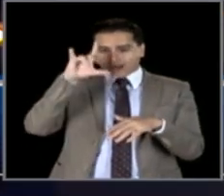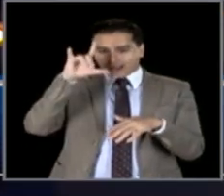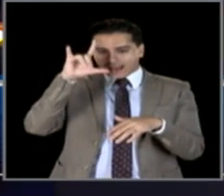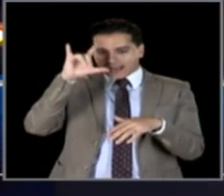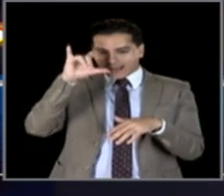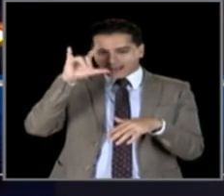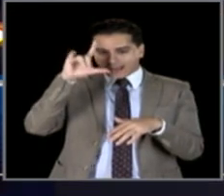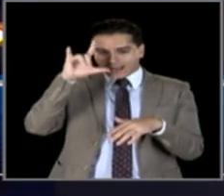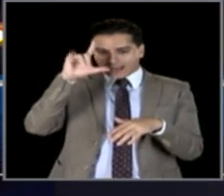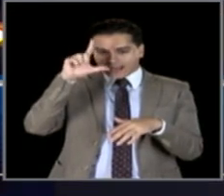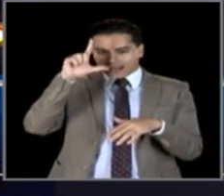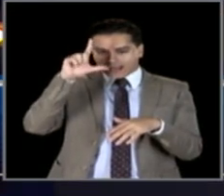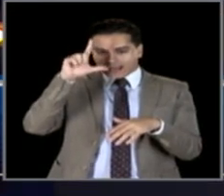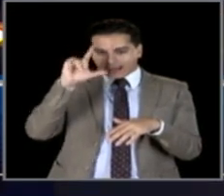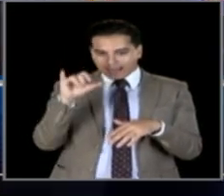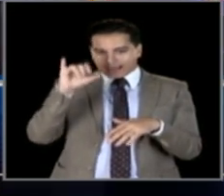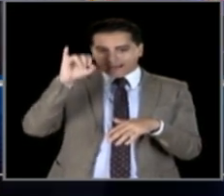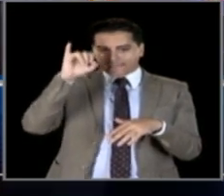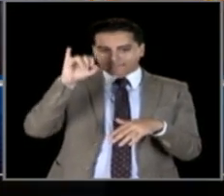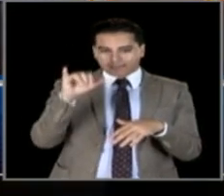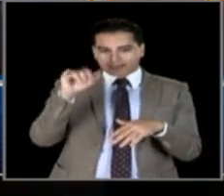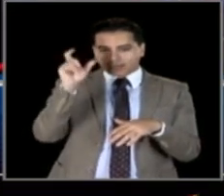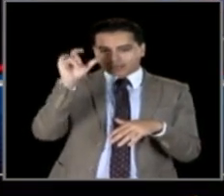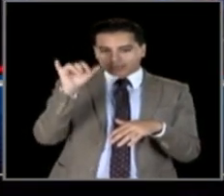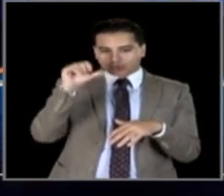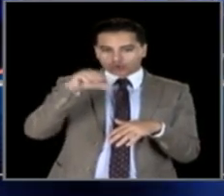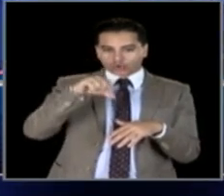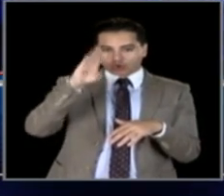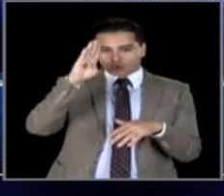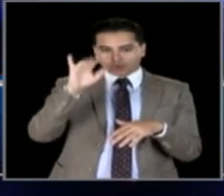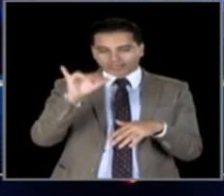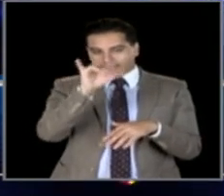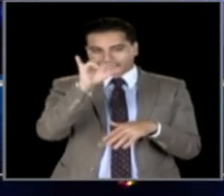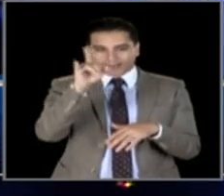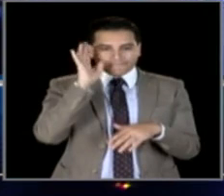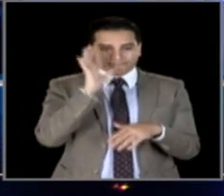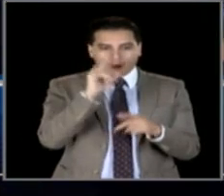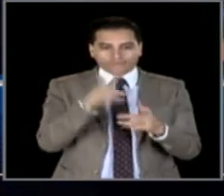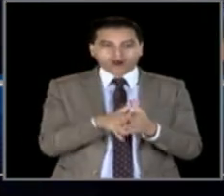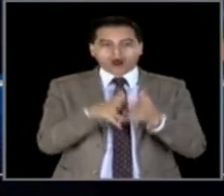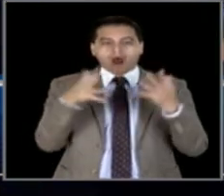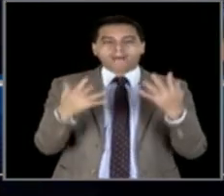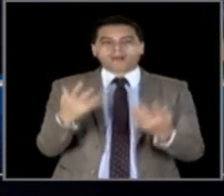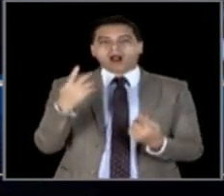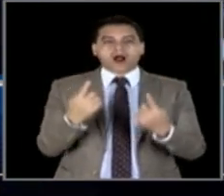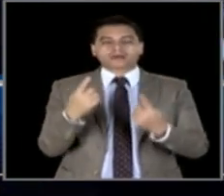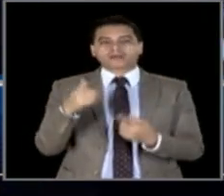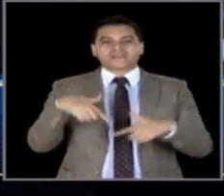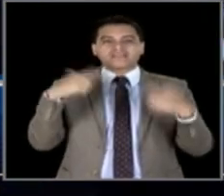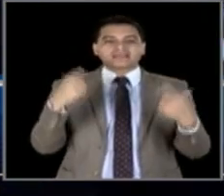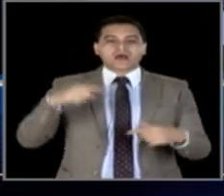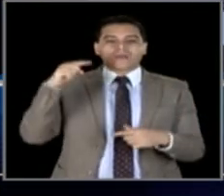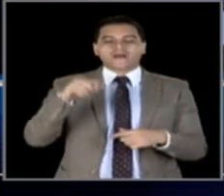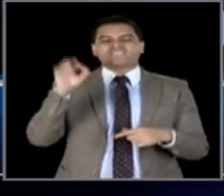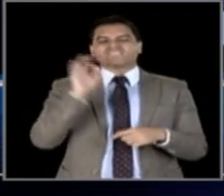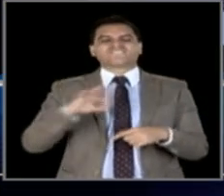عمر خالد، إجابة خاطئة. أكبر حديقة في الدولة دي.